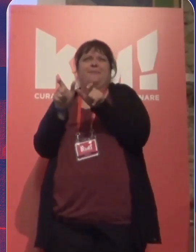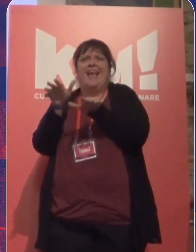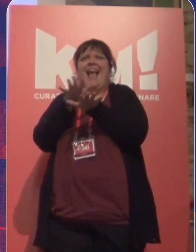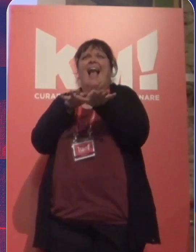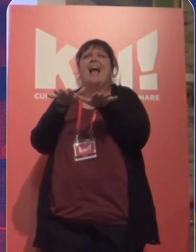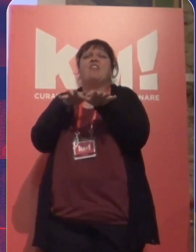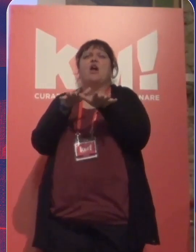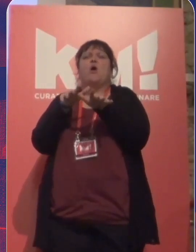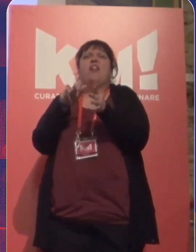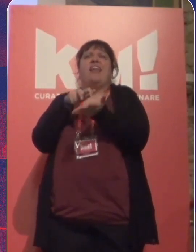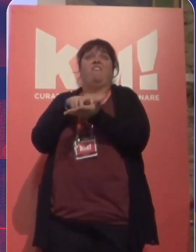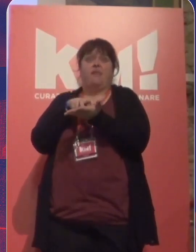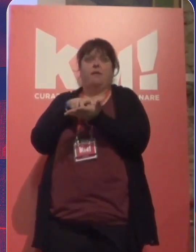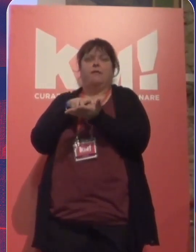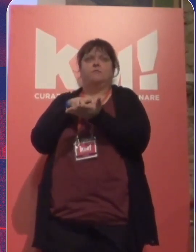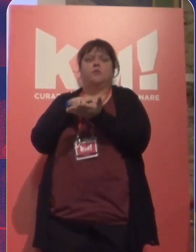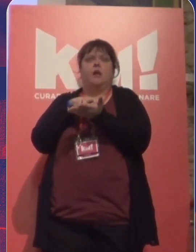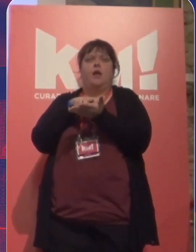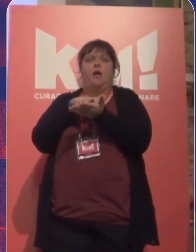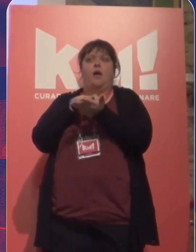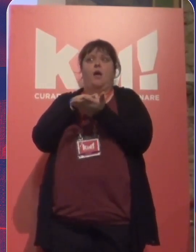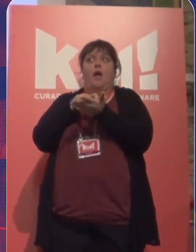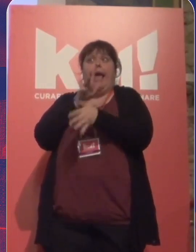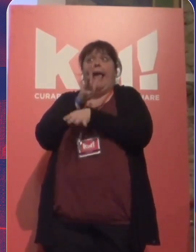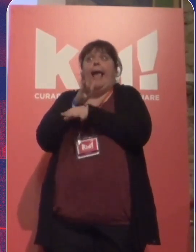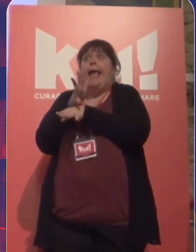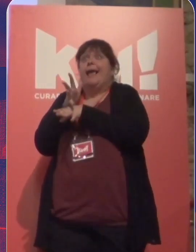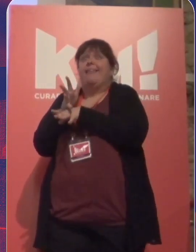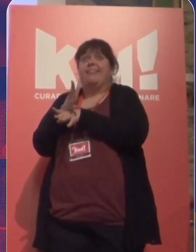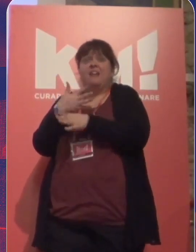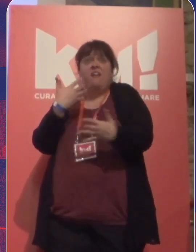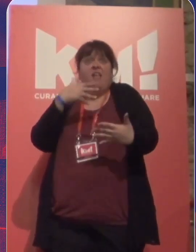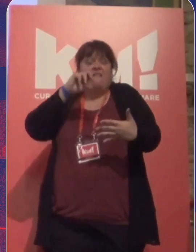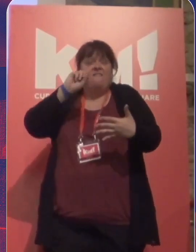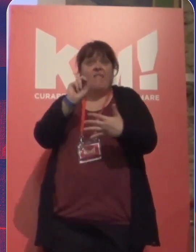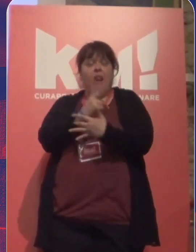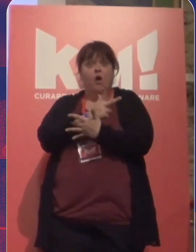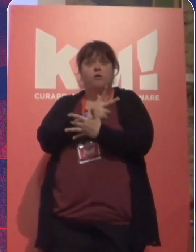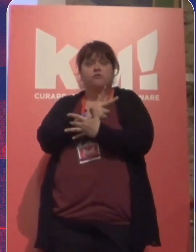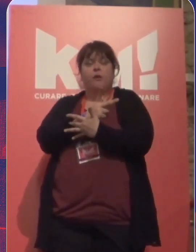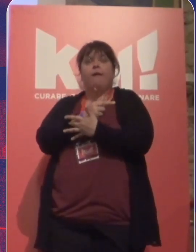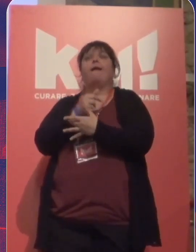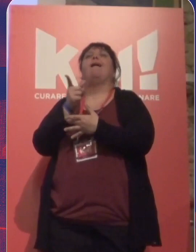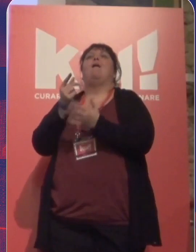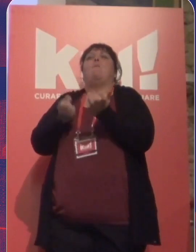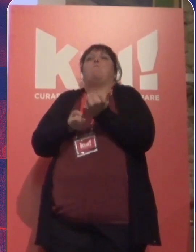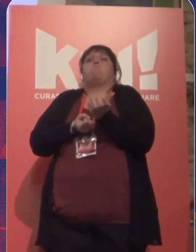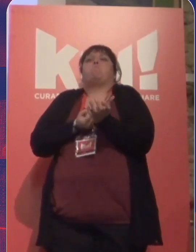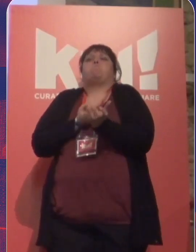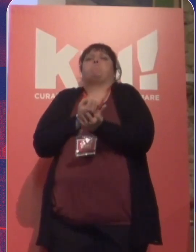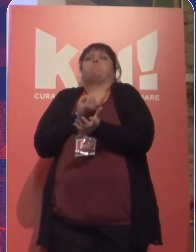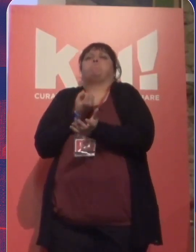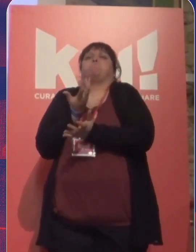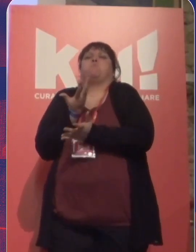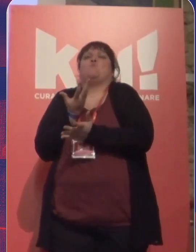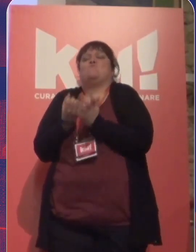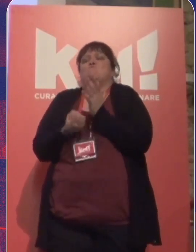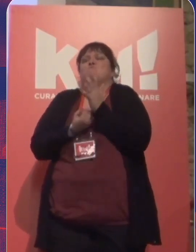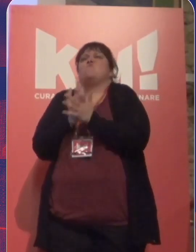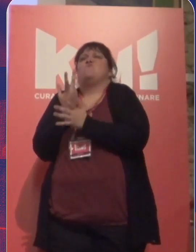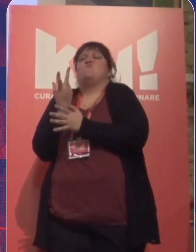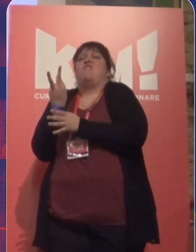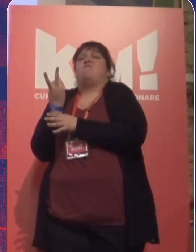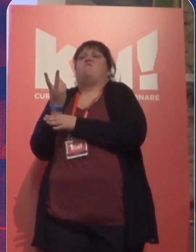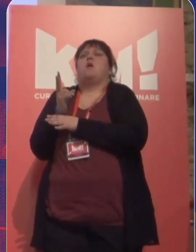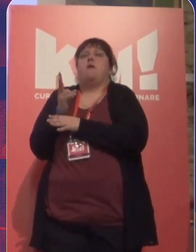temperatura pulsionale che accende la risposta la risposta la risposta violenta ma la violenza